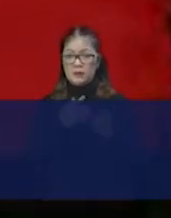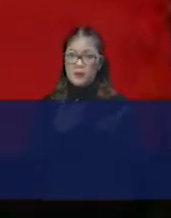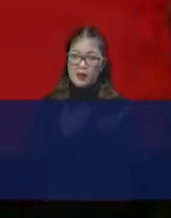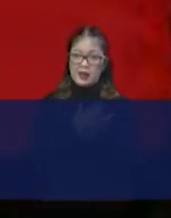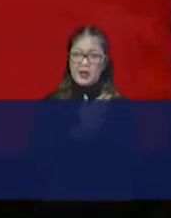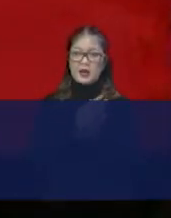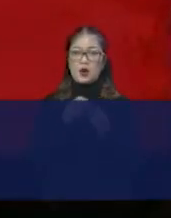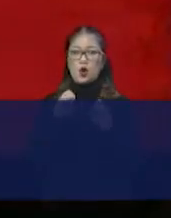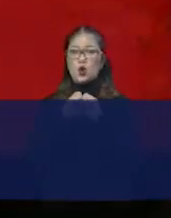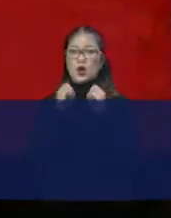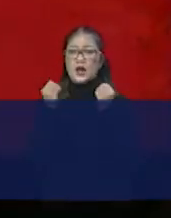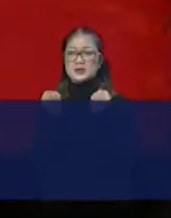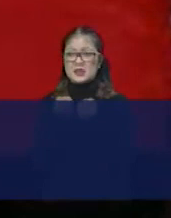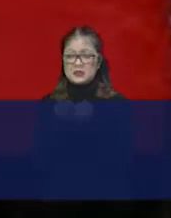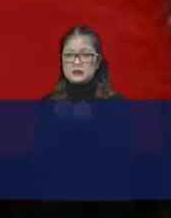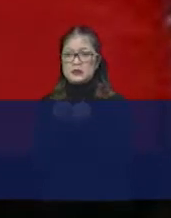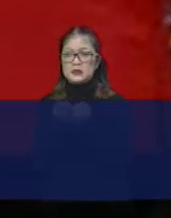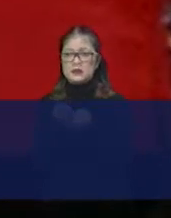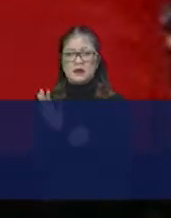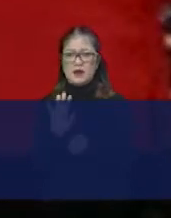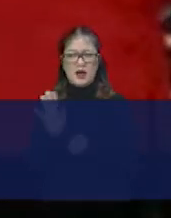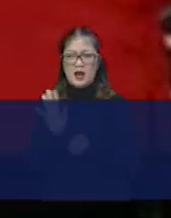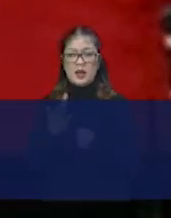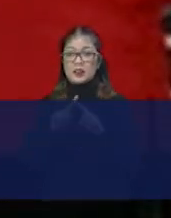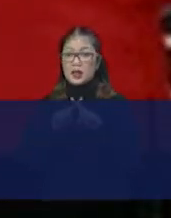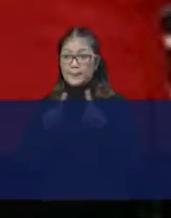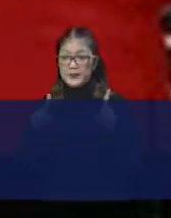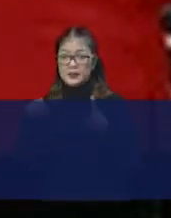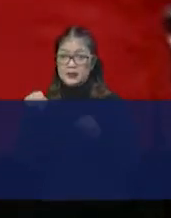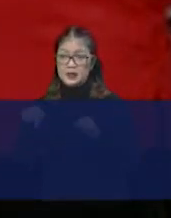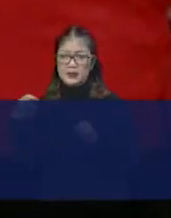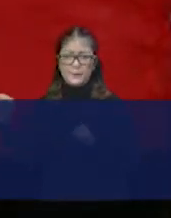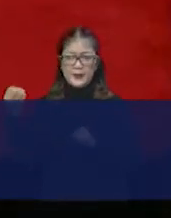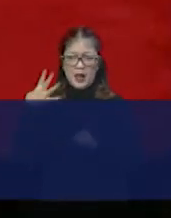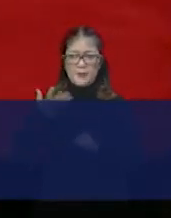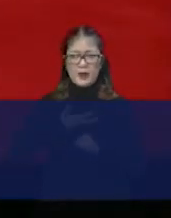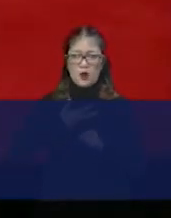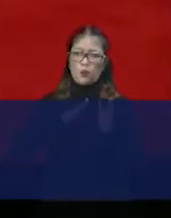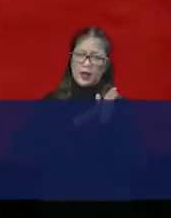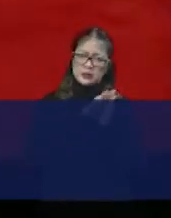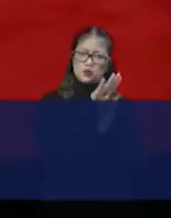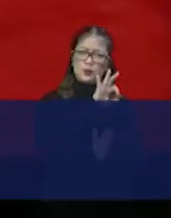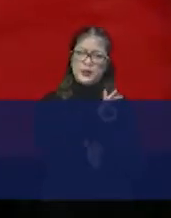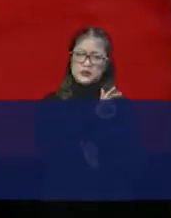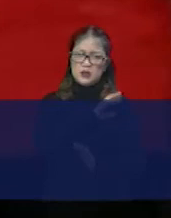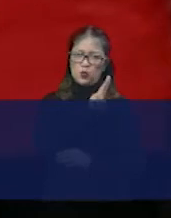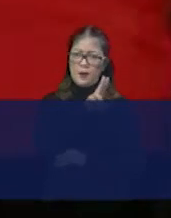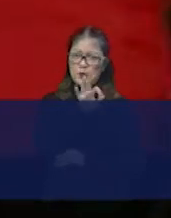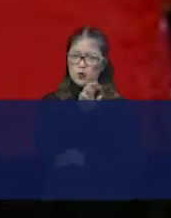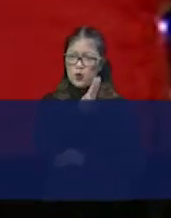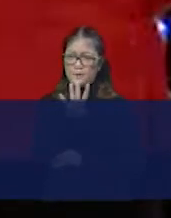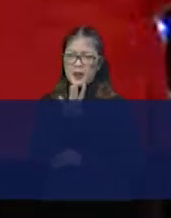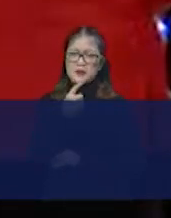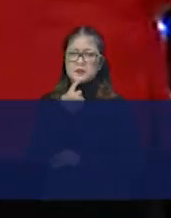ini menimbulkan multitafsir di publik. Supaya keadilan di partai itu ditegakkan kepada